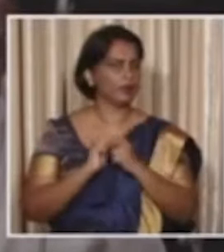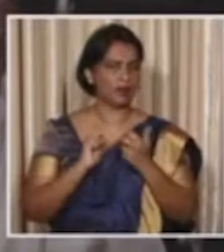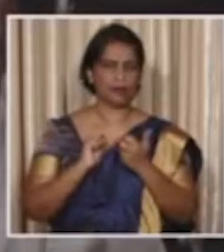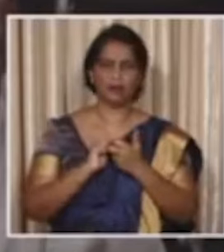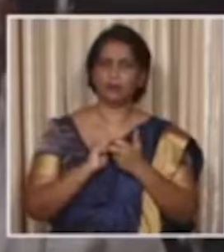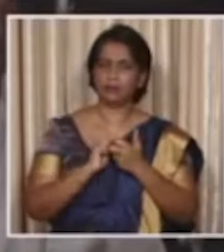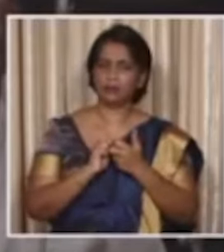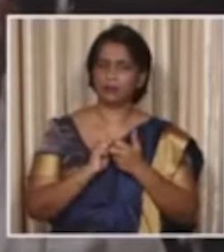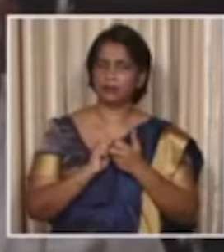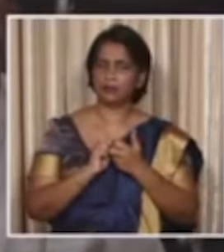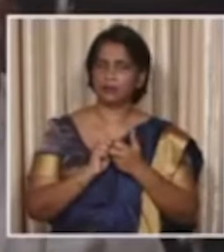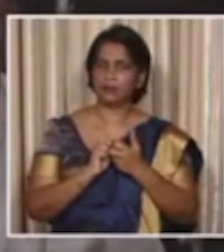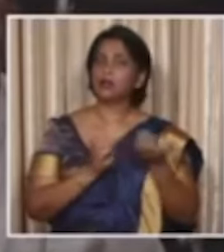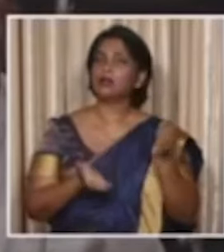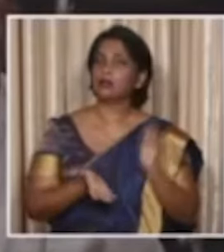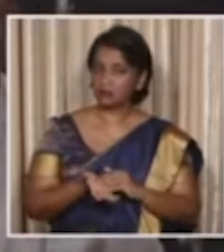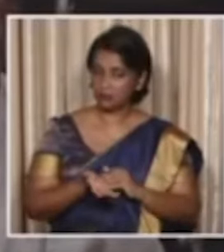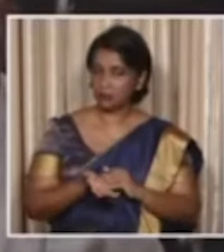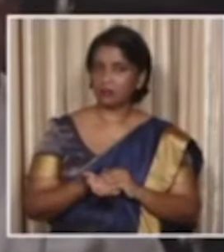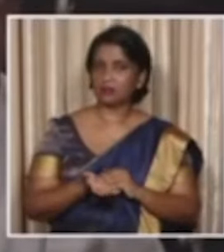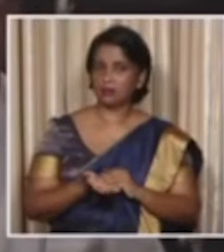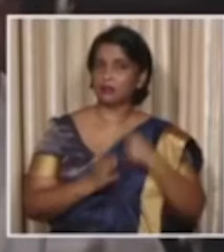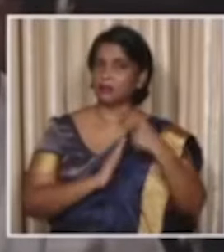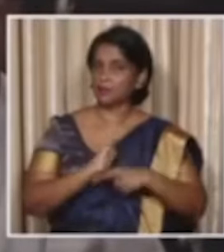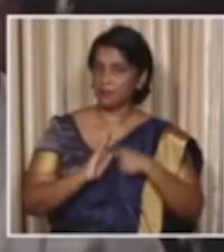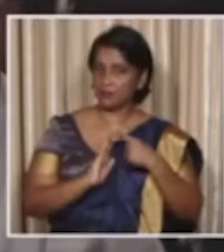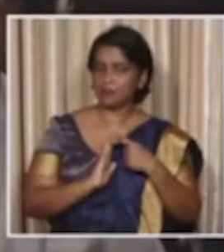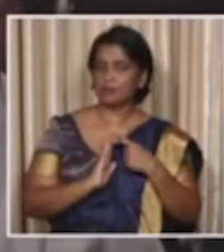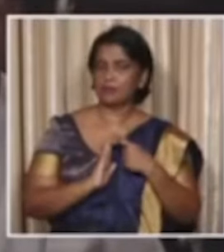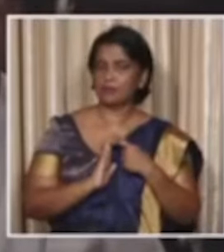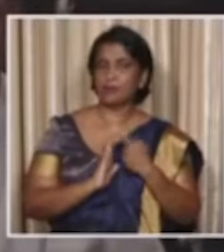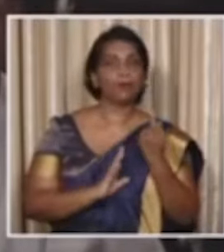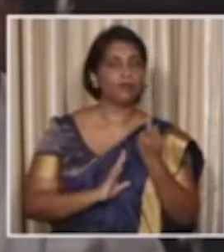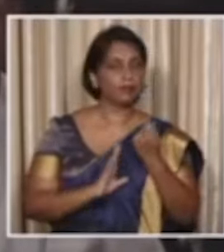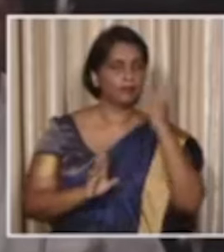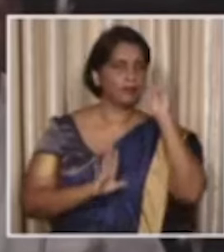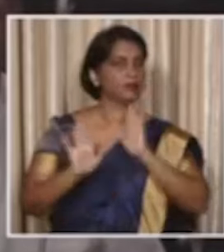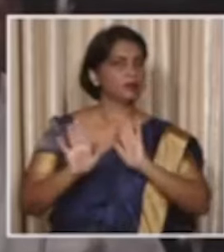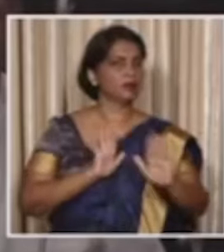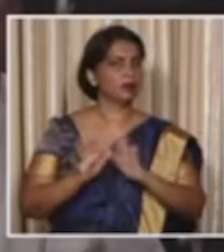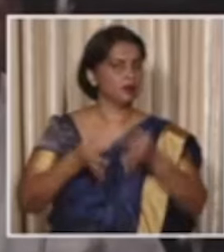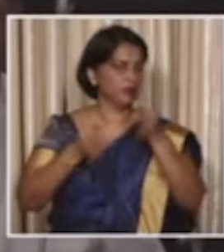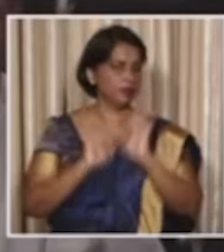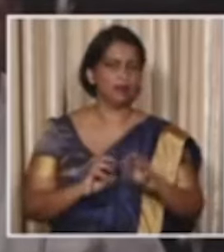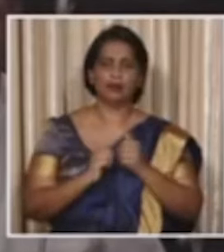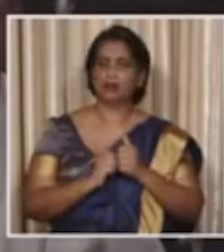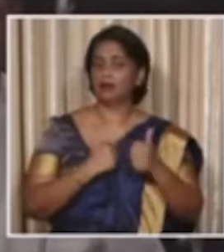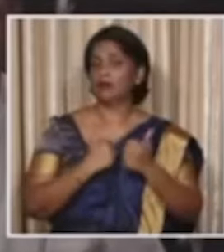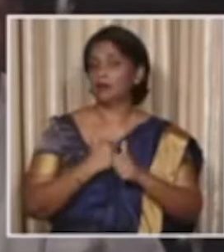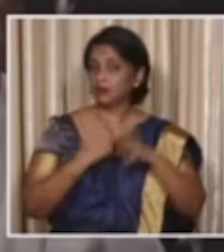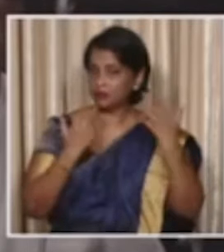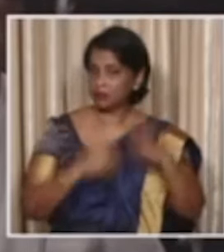අර්බුදයෙන් නැවත රටේ ආර්ථික කළමනාකරණය නිවැරදි ආකාරයට සකස්